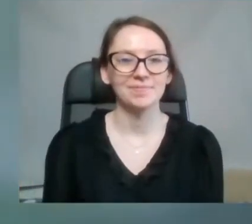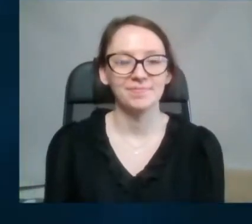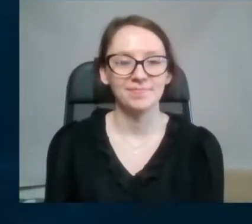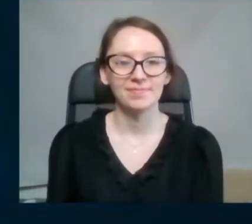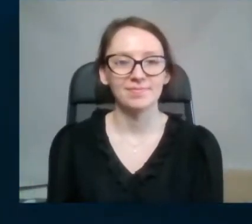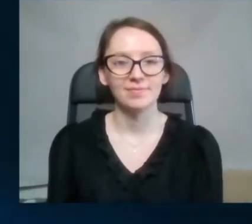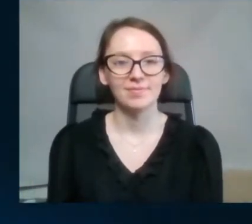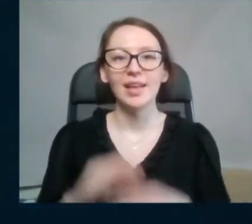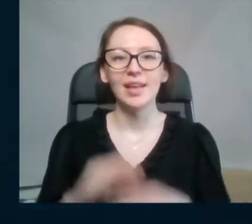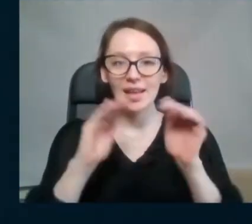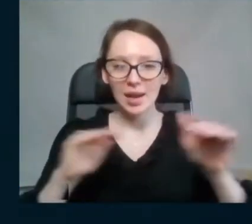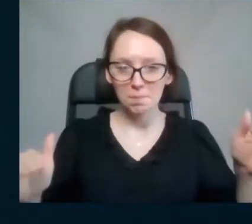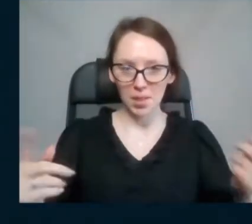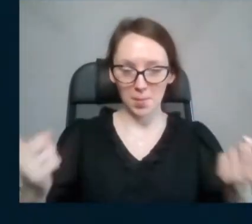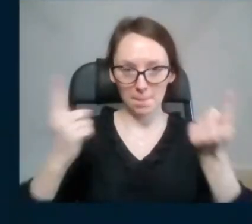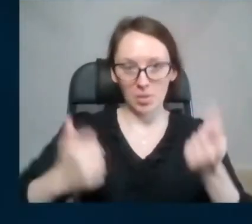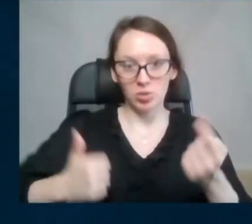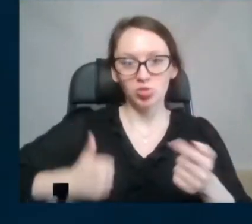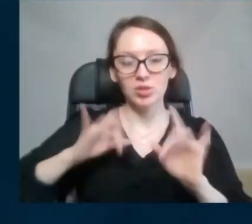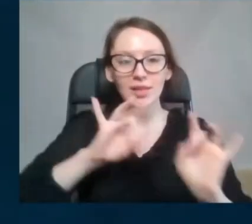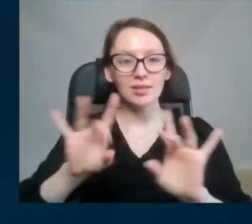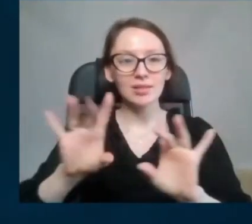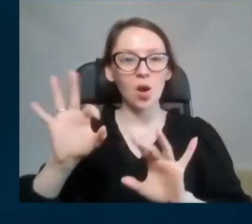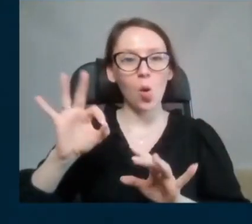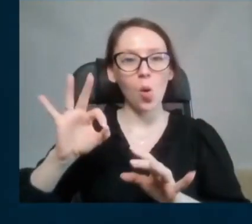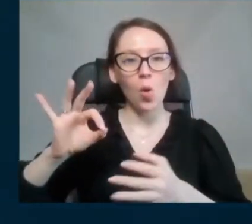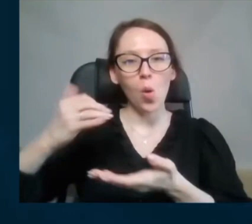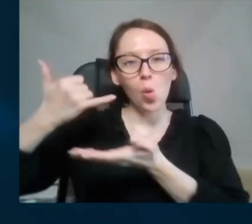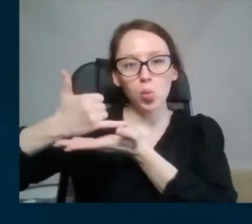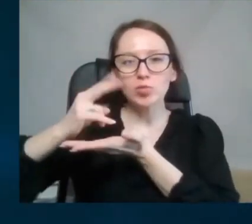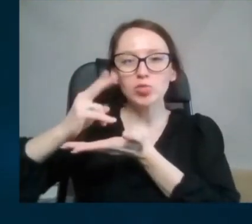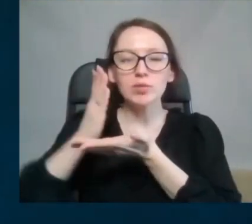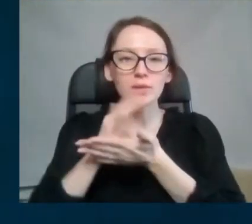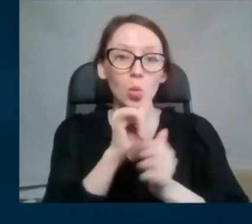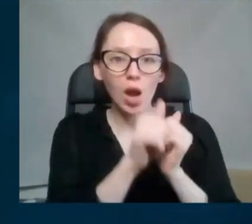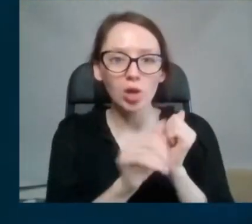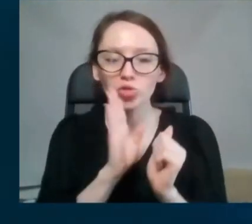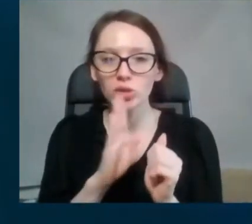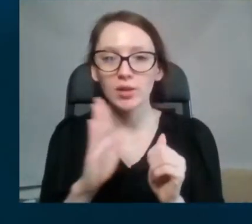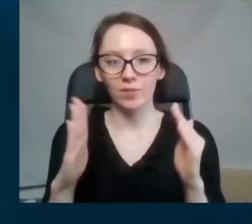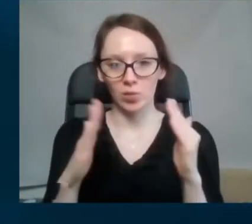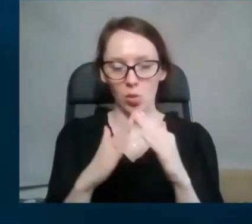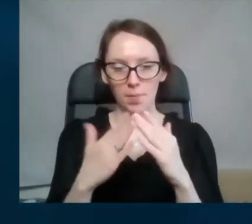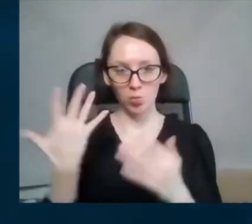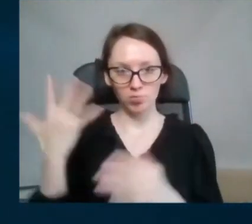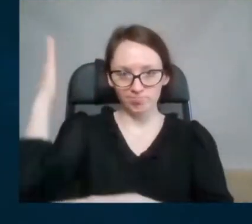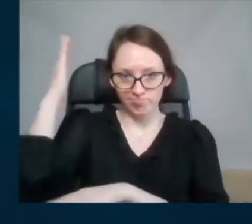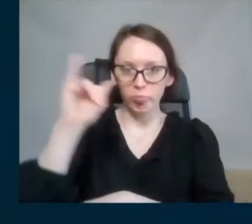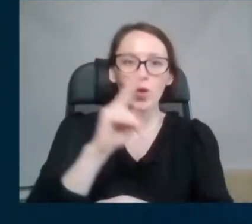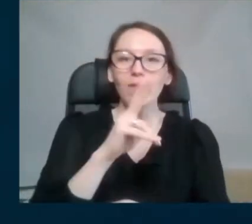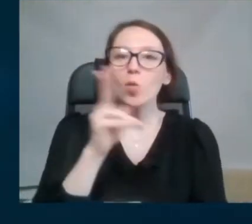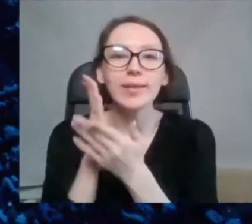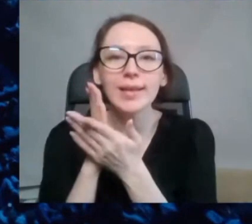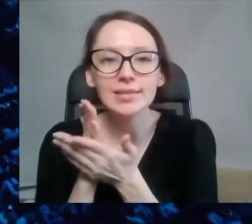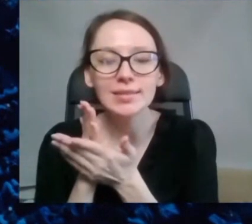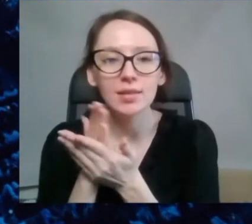Ребята, большая честь рассказать про кувшин, который есть у каждой женщины в доме. Руки поднимите, у кого он есть. Вы